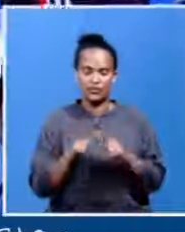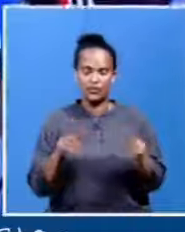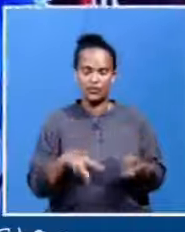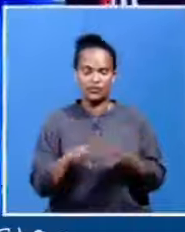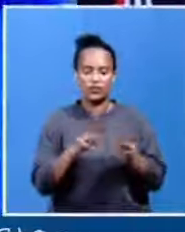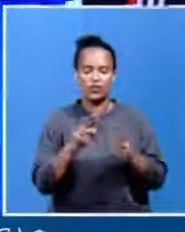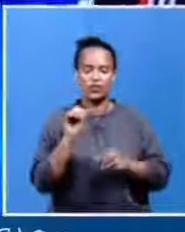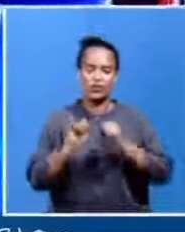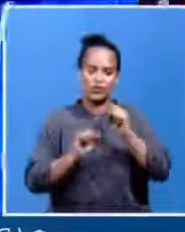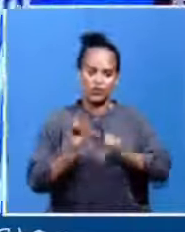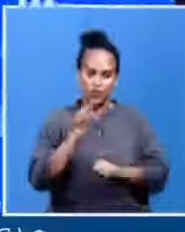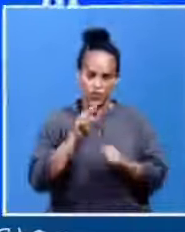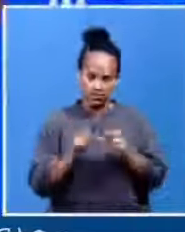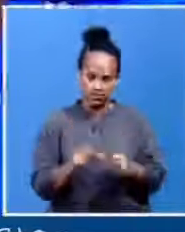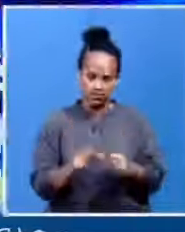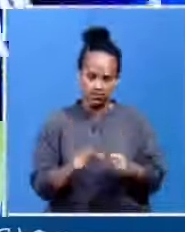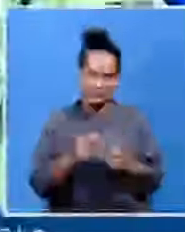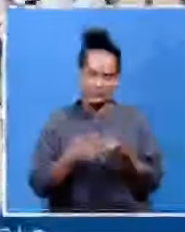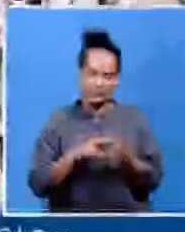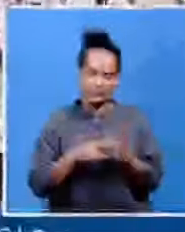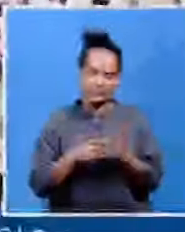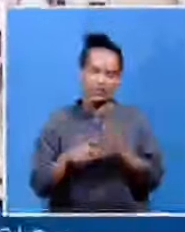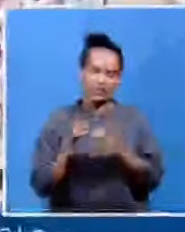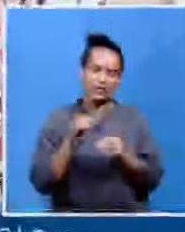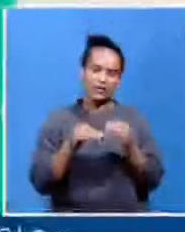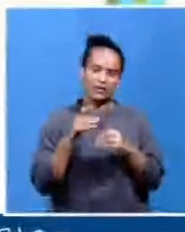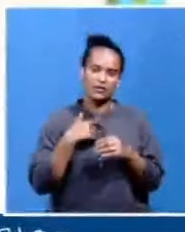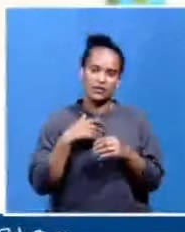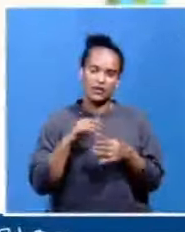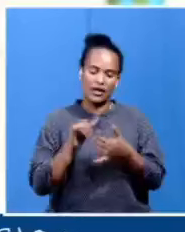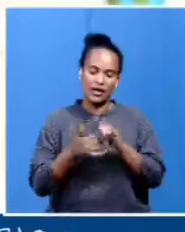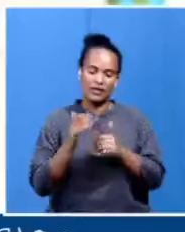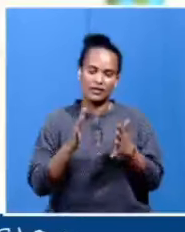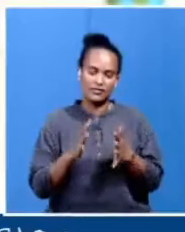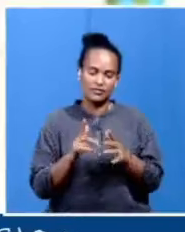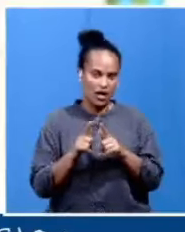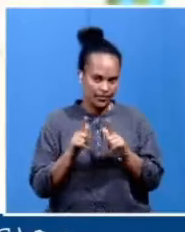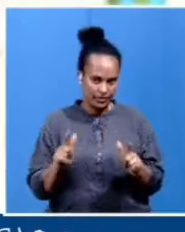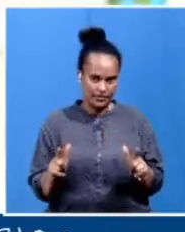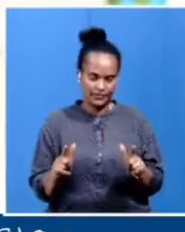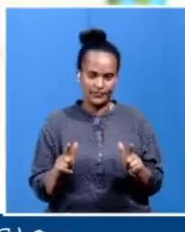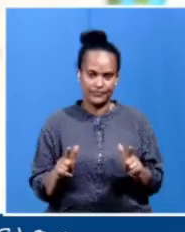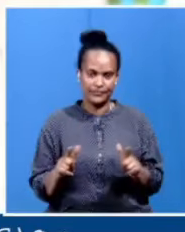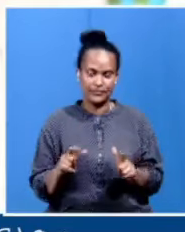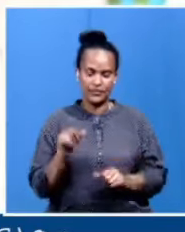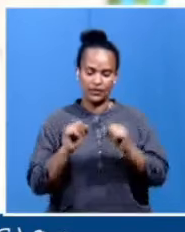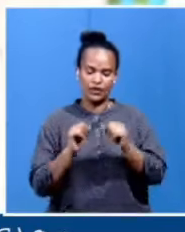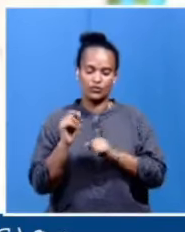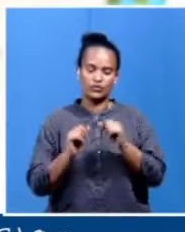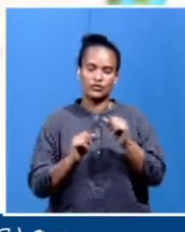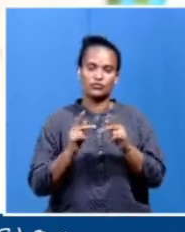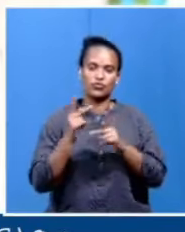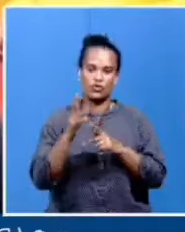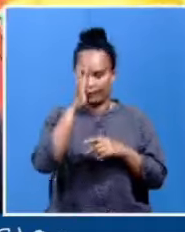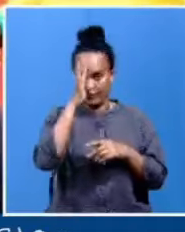كيدا زاني حيو إذا ما لتا كلنا ناي أتلتيكس عوي ناي ورد المرق فاتو